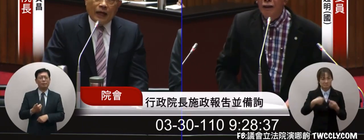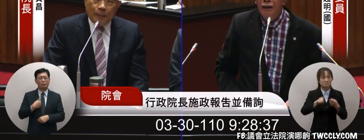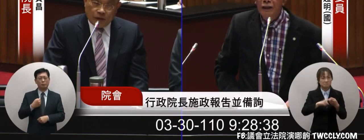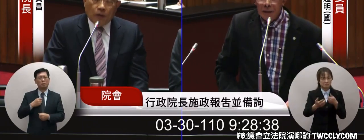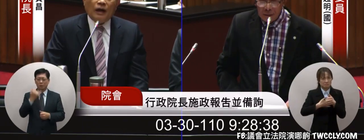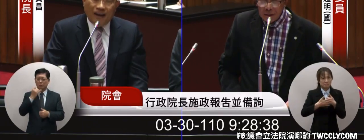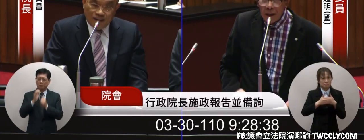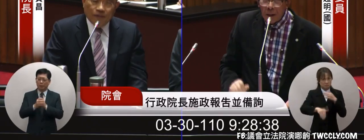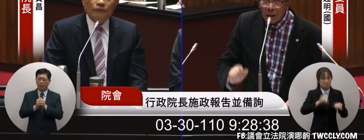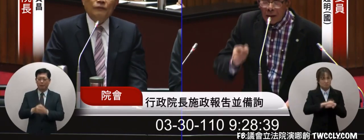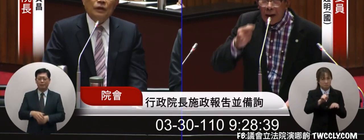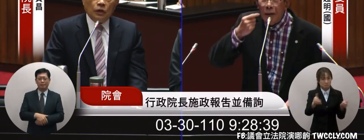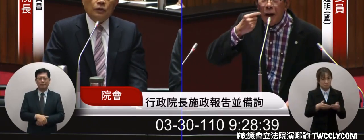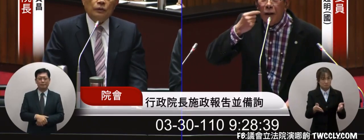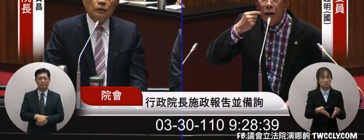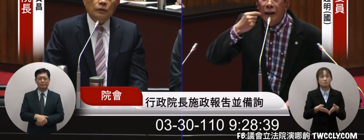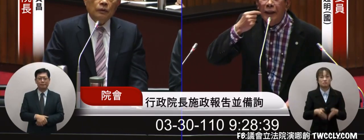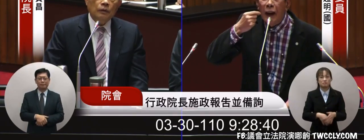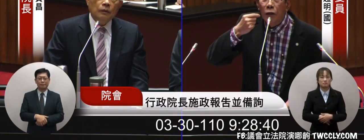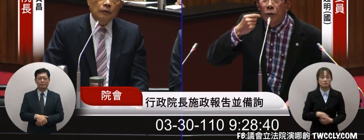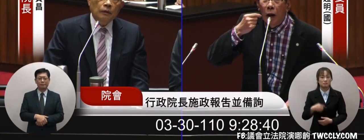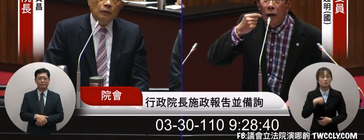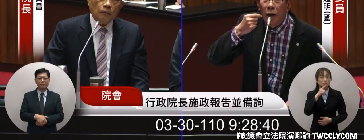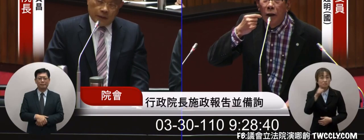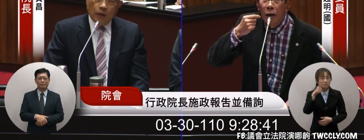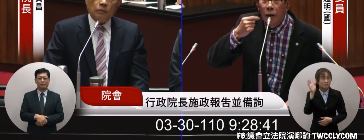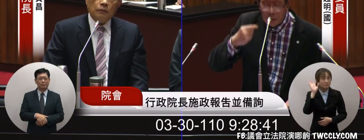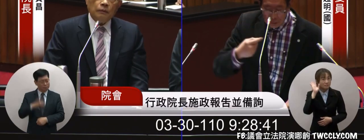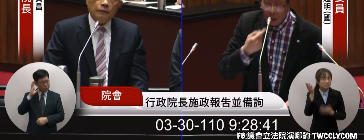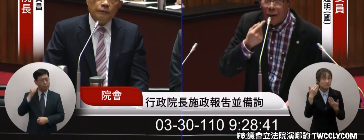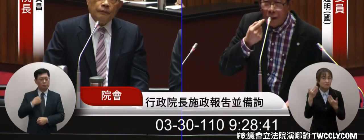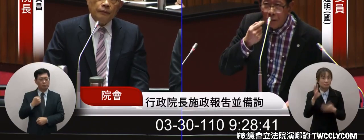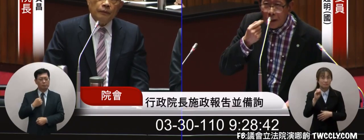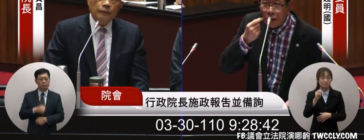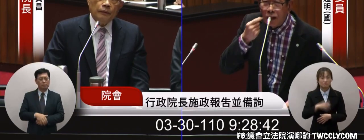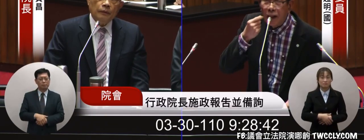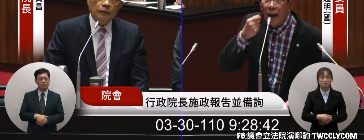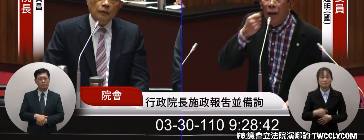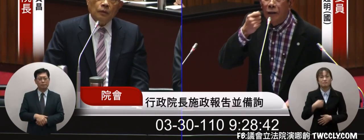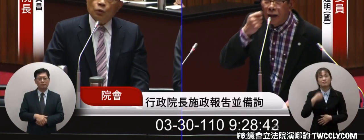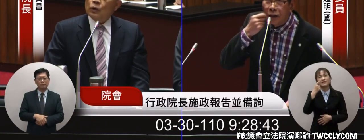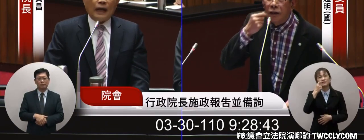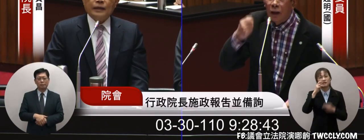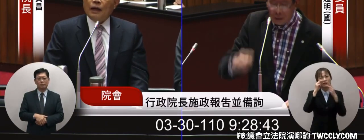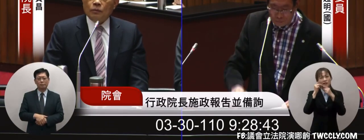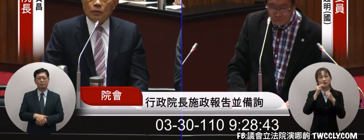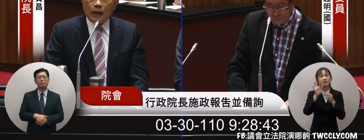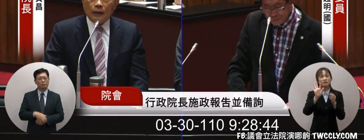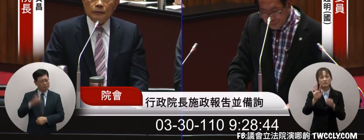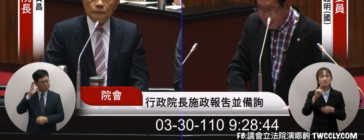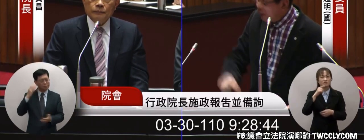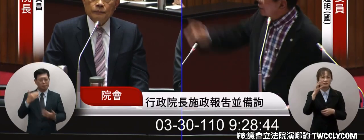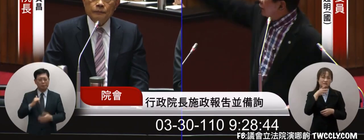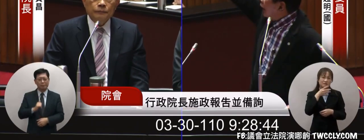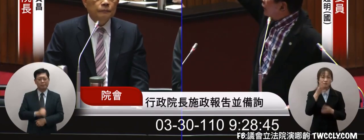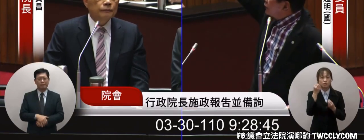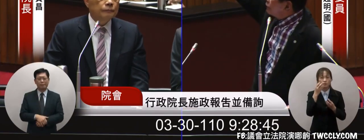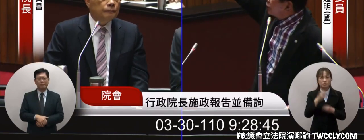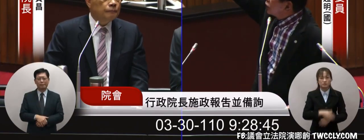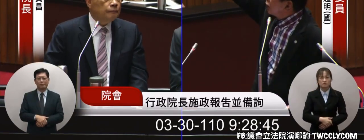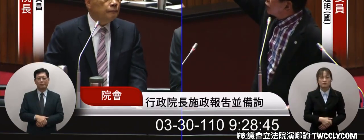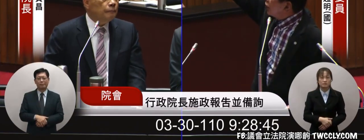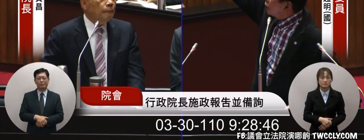現在要跟你拜託好嗎這樣我講的你聽有嗎我聽有因為我出去了有啦聽有啦再來